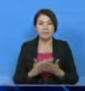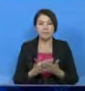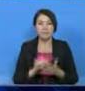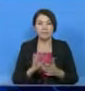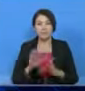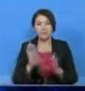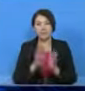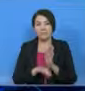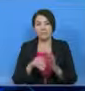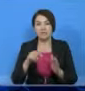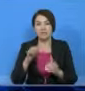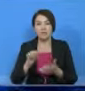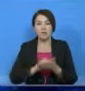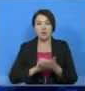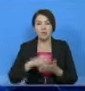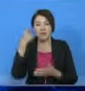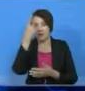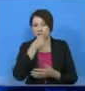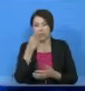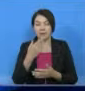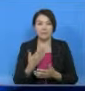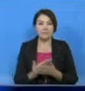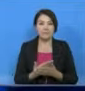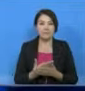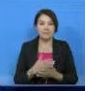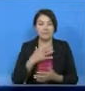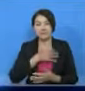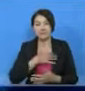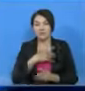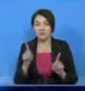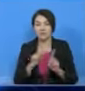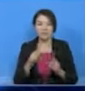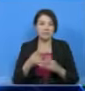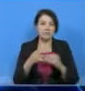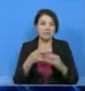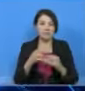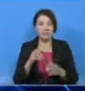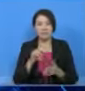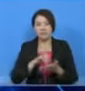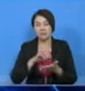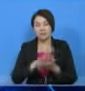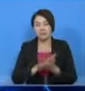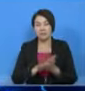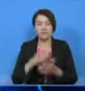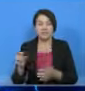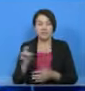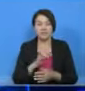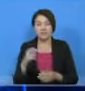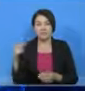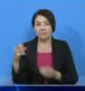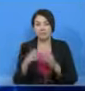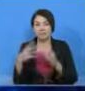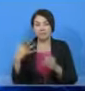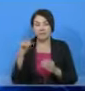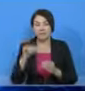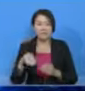лиц без документов, производят процедуру определения гражданства. Важно отметить, что на территории региона зарегистрировано пребывание 15 тысяч